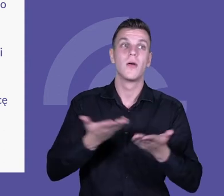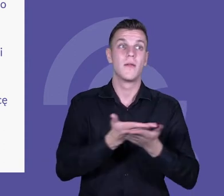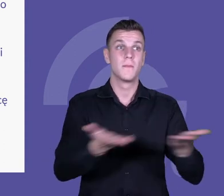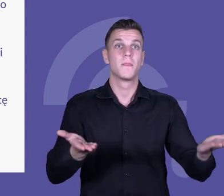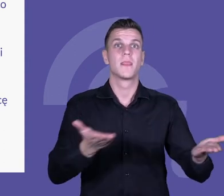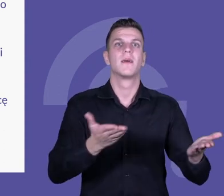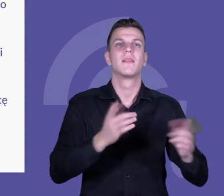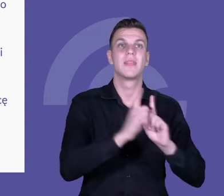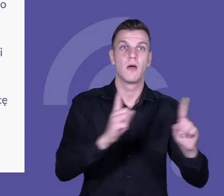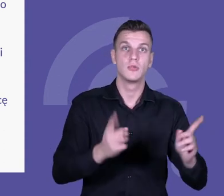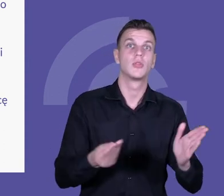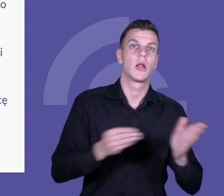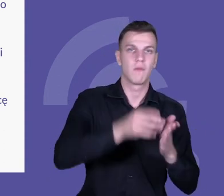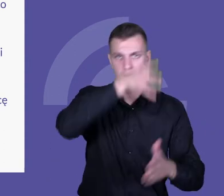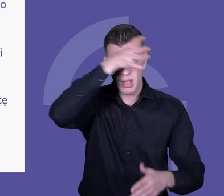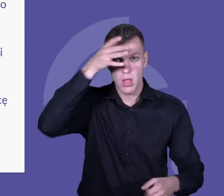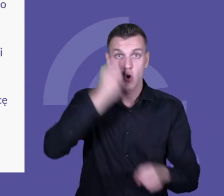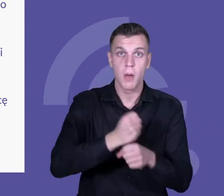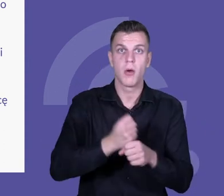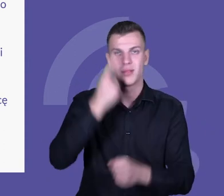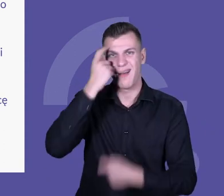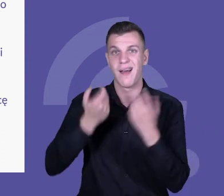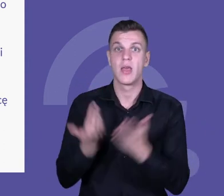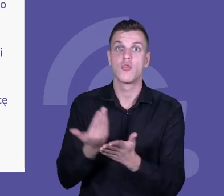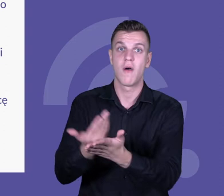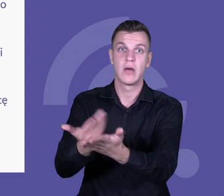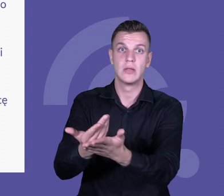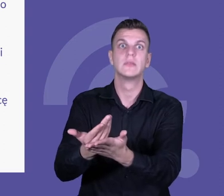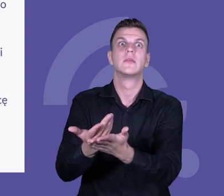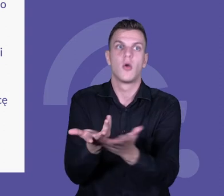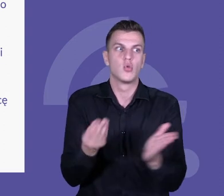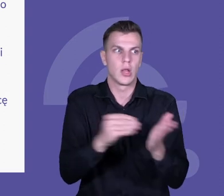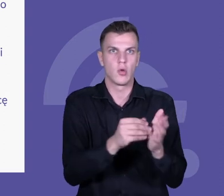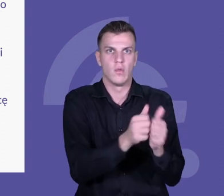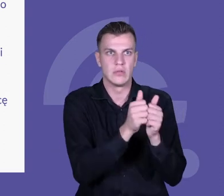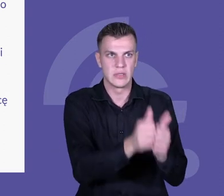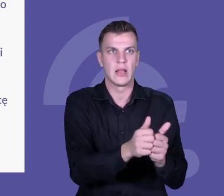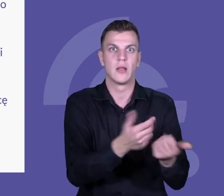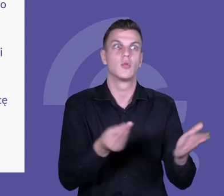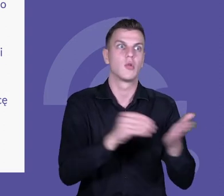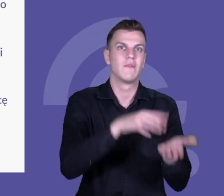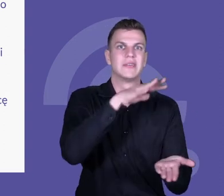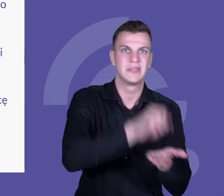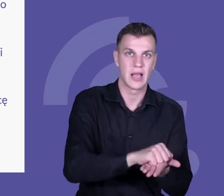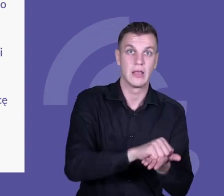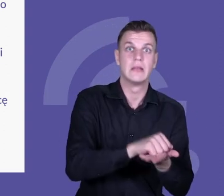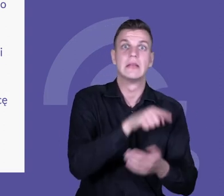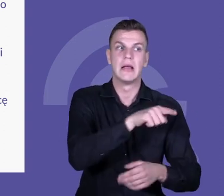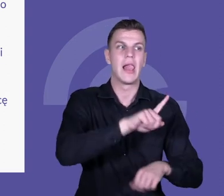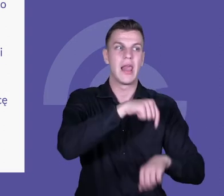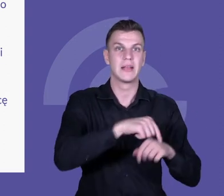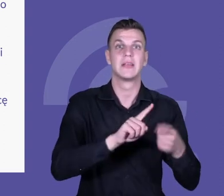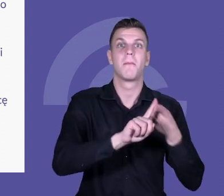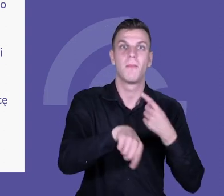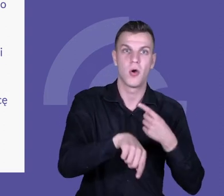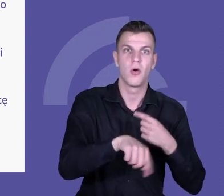za tę dodatkową pracę, bo wprowadzanie innowacji to jest oczywiście dodatkowa praca nauczycieli poza standardowymi lekcjami i